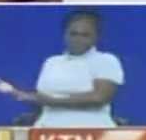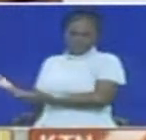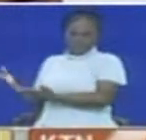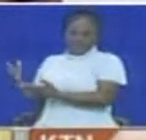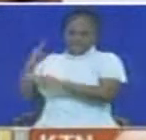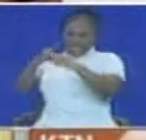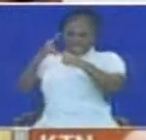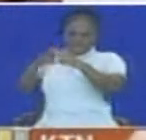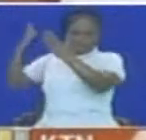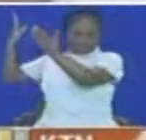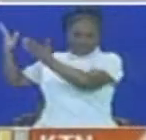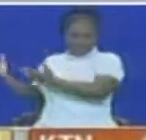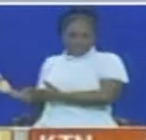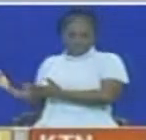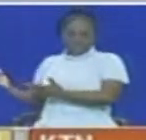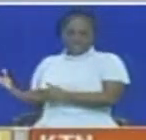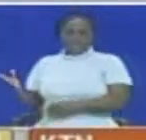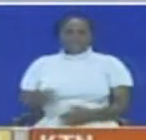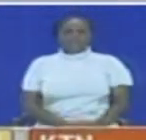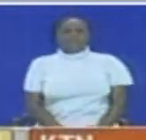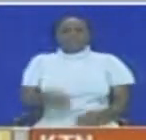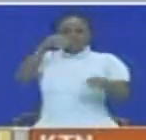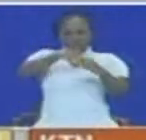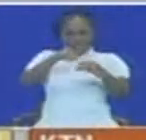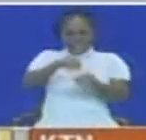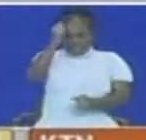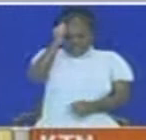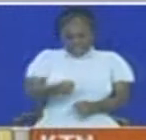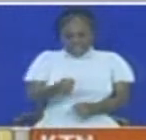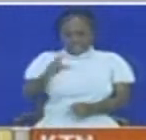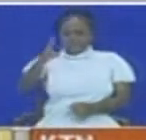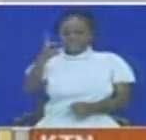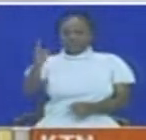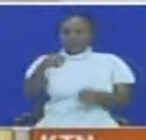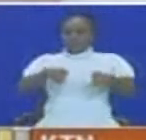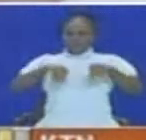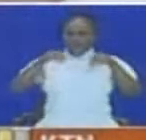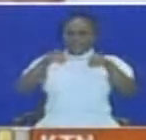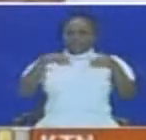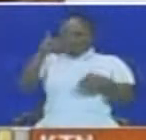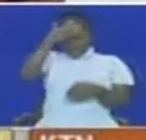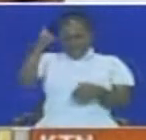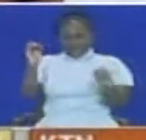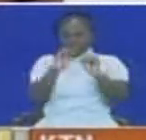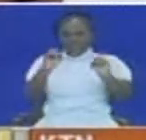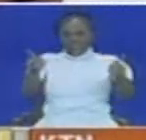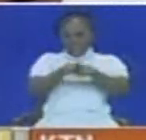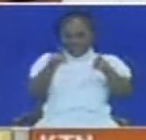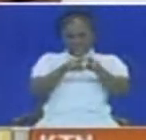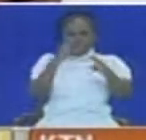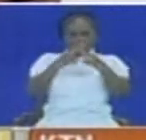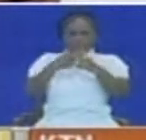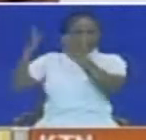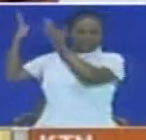Nyaboke, Kiarie Waweru, Lucy Mwihaki ni miongoni mwa majaji hao 25, bila kuwasahau Anthony Nicharo, Janet